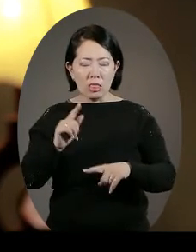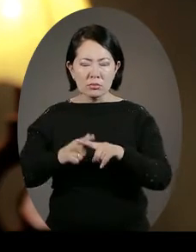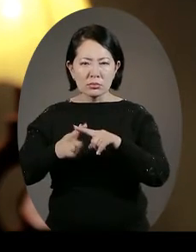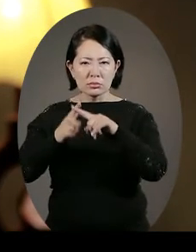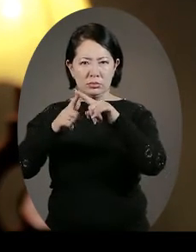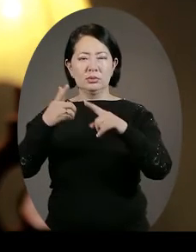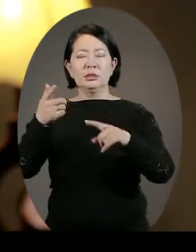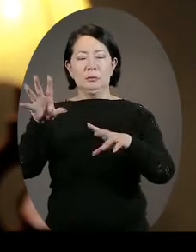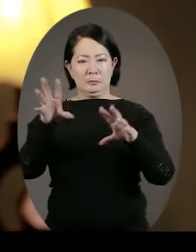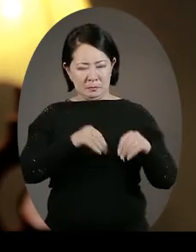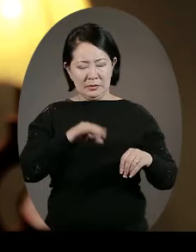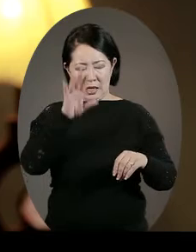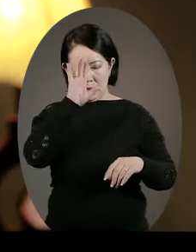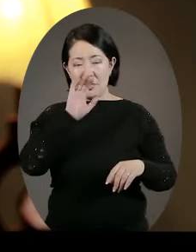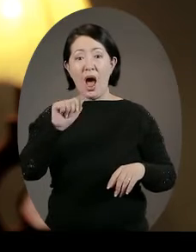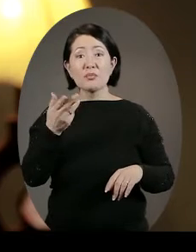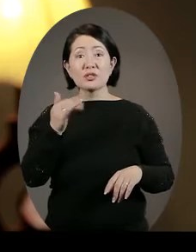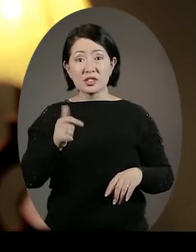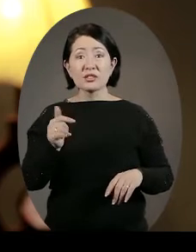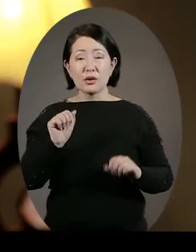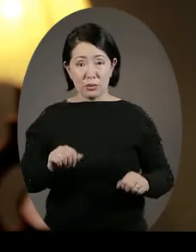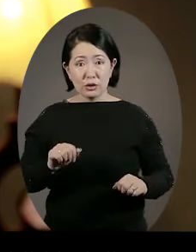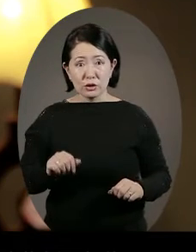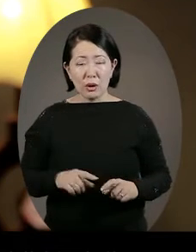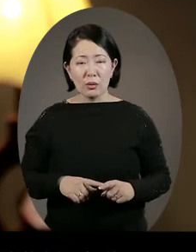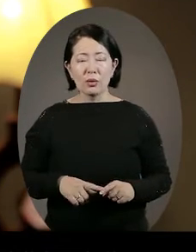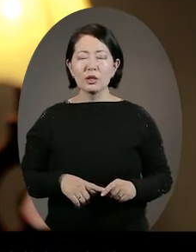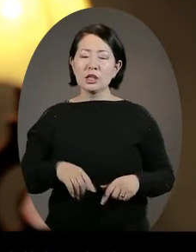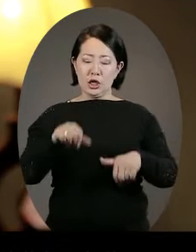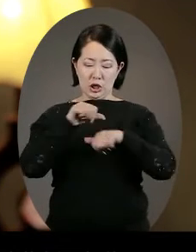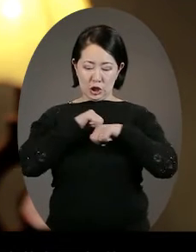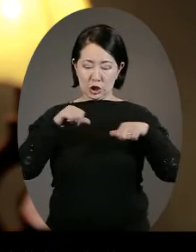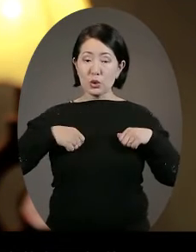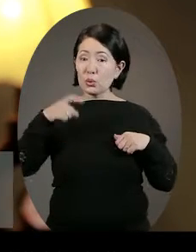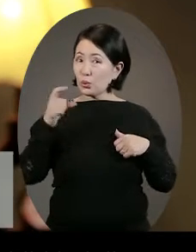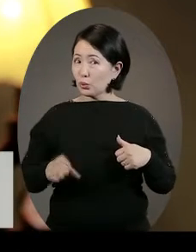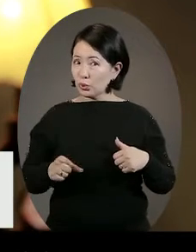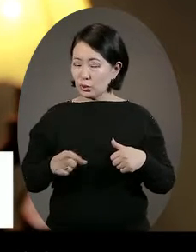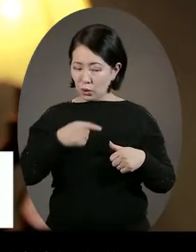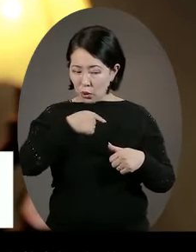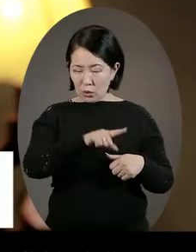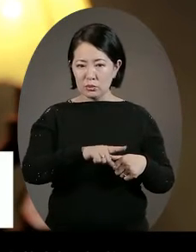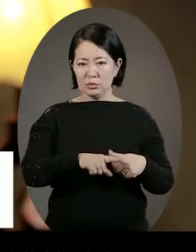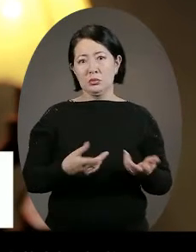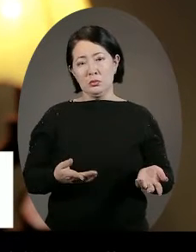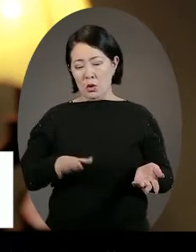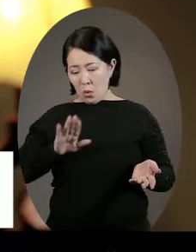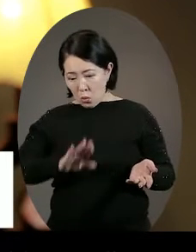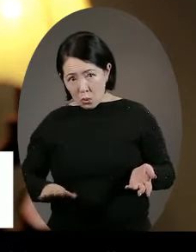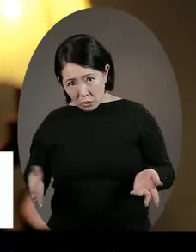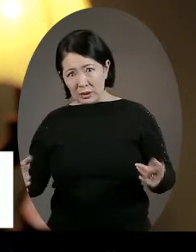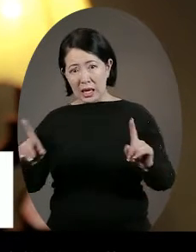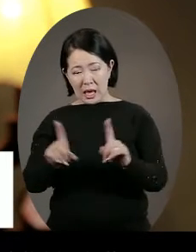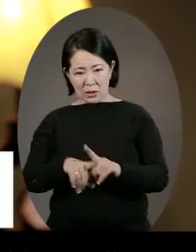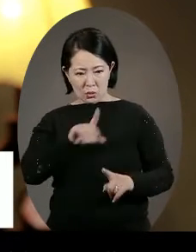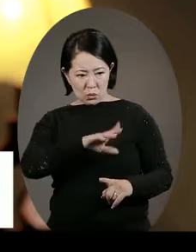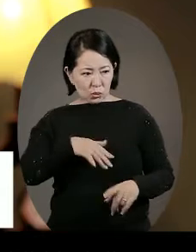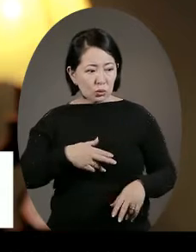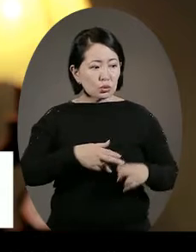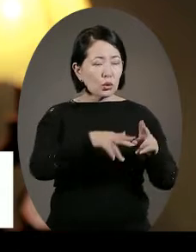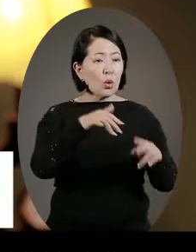үр дагавар нь ч гэсэн аимшигтай болдог. Тэгэхээр иргэнийхээ хувьд хүүхэд ч байж болно. Хүүхдийн тусламжийн